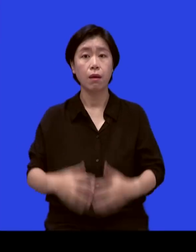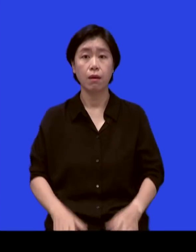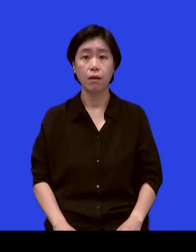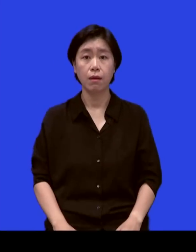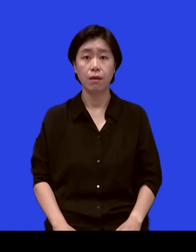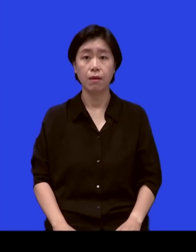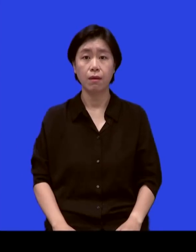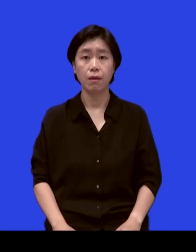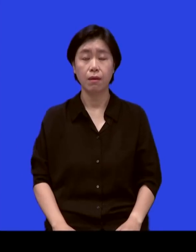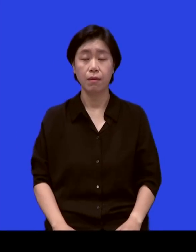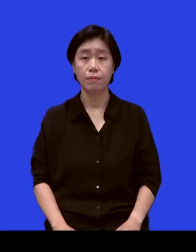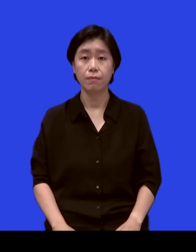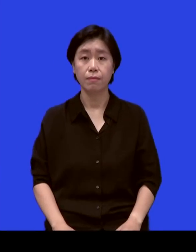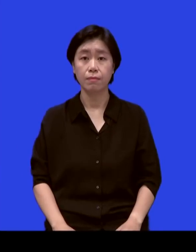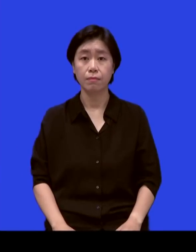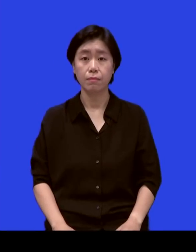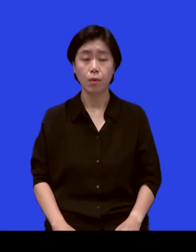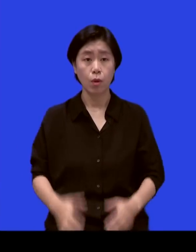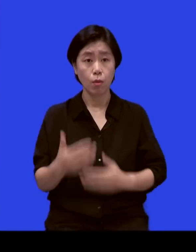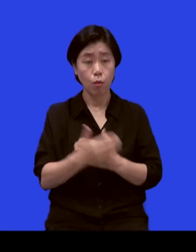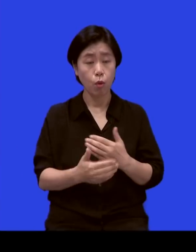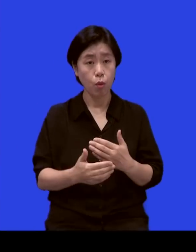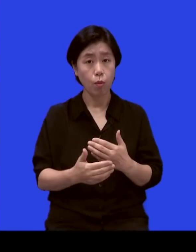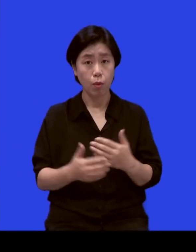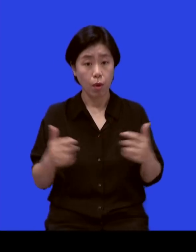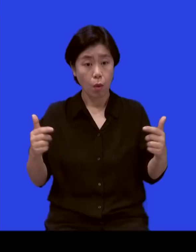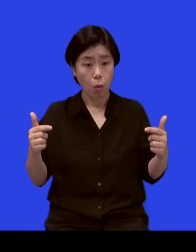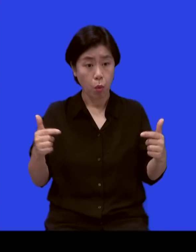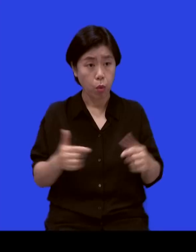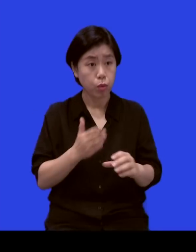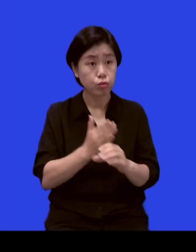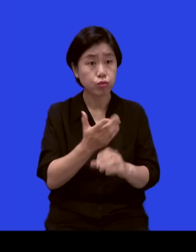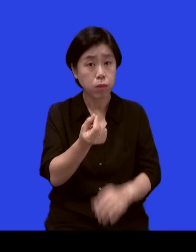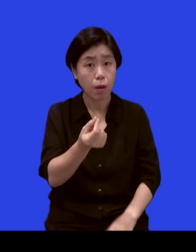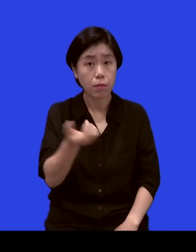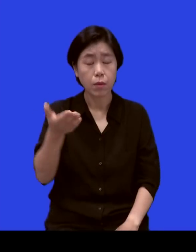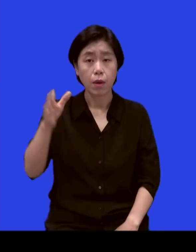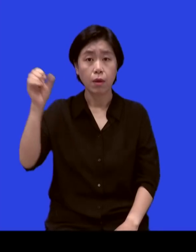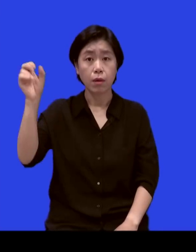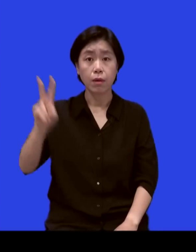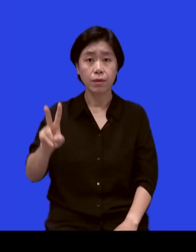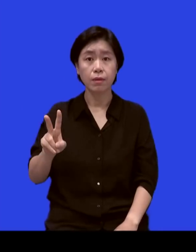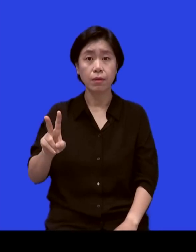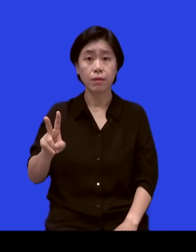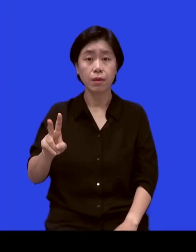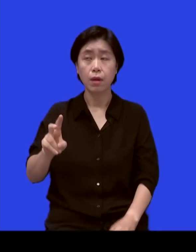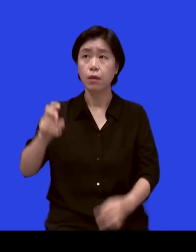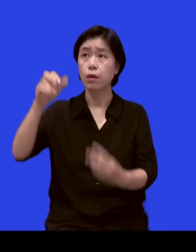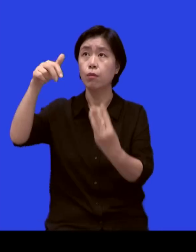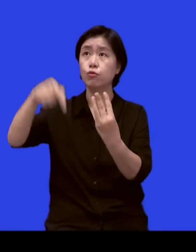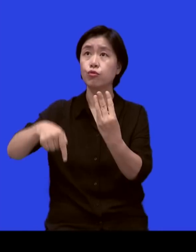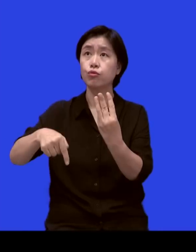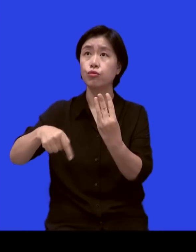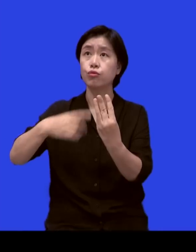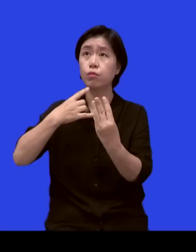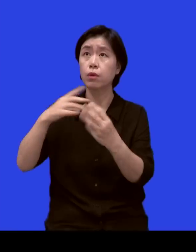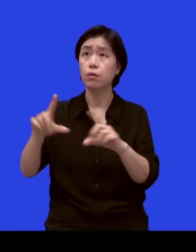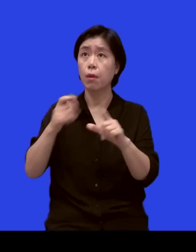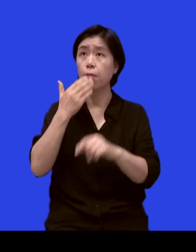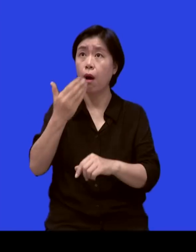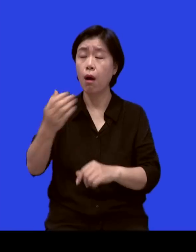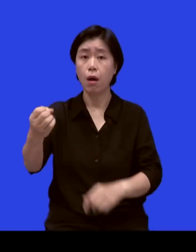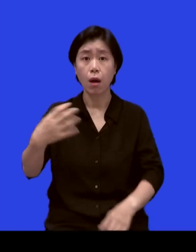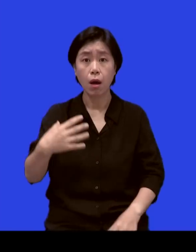계시다고 그랬잖아요. 근데 3주 남아 갑자기 이렇게 얘기를 하면은 어떻게 이거를 받아들입니까? 그랬더니 의사분이